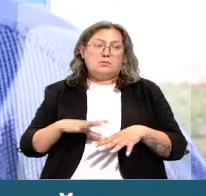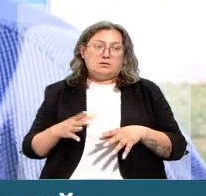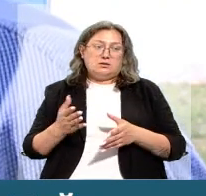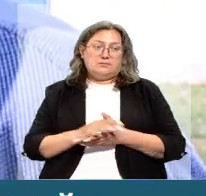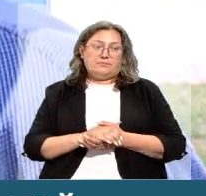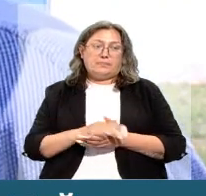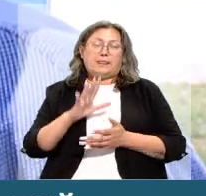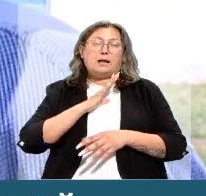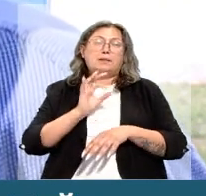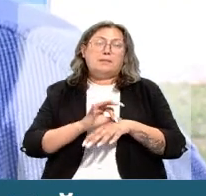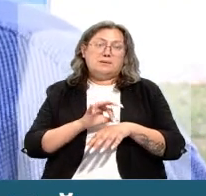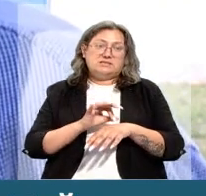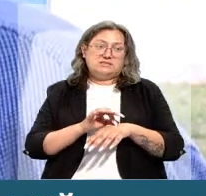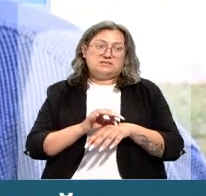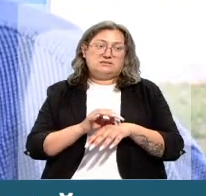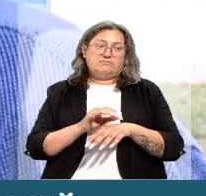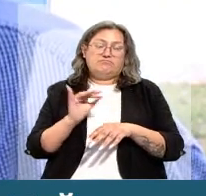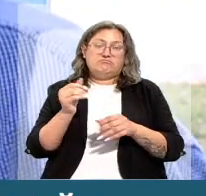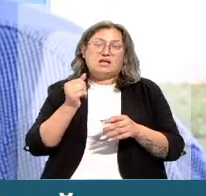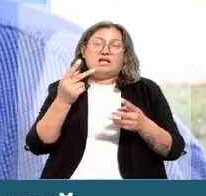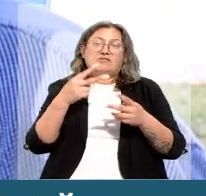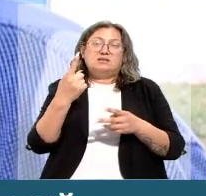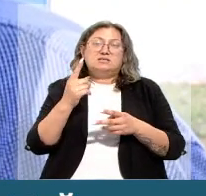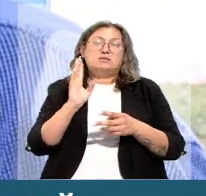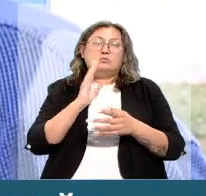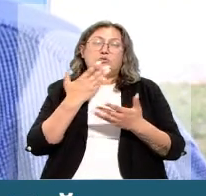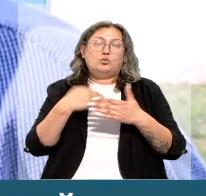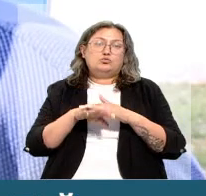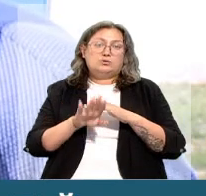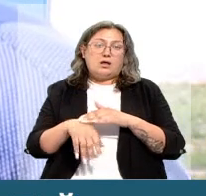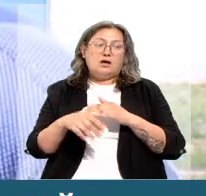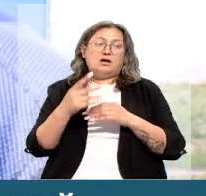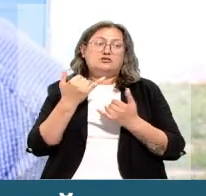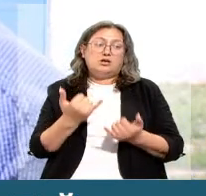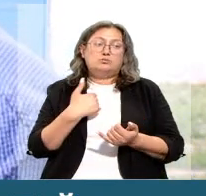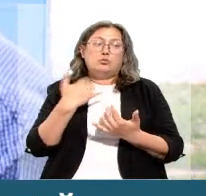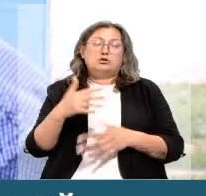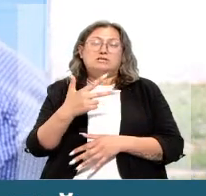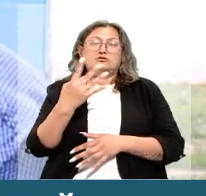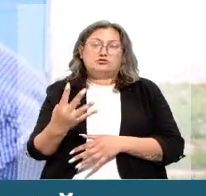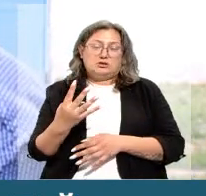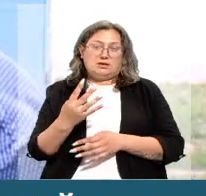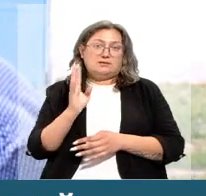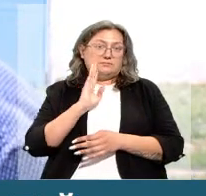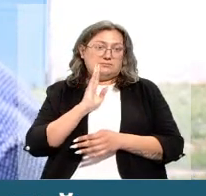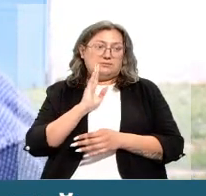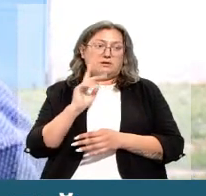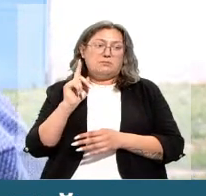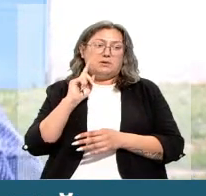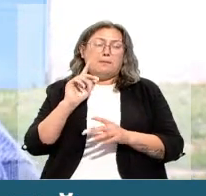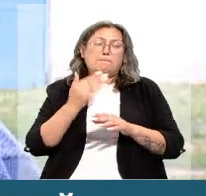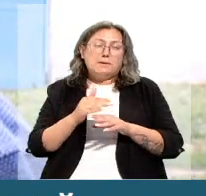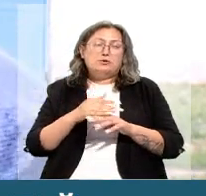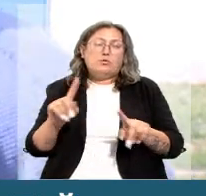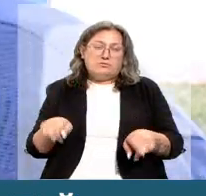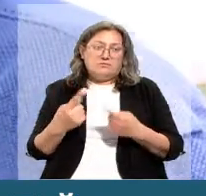нас была болезнь Инан. Вот, и 21 конематка у меня ушла. На данный момент у меня уже 34 конематки. Мы возрождаем потихоньку,